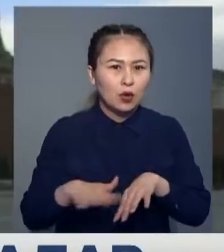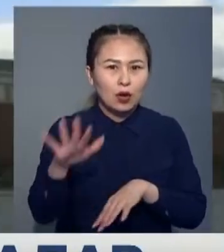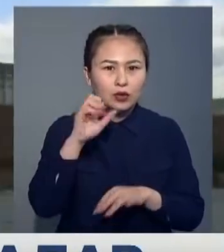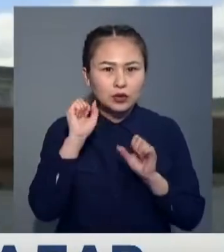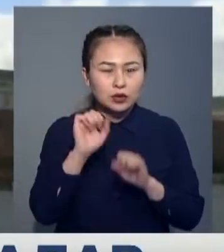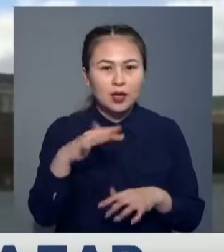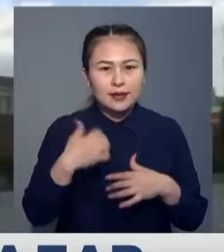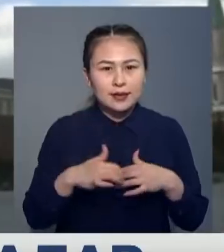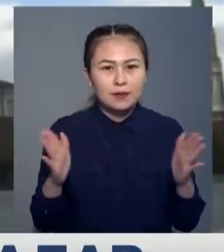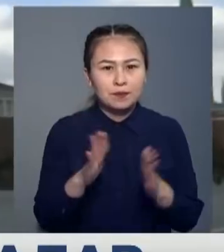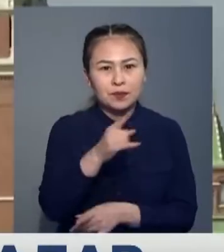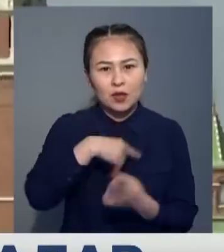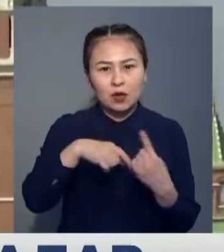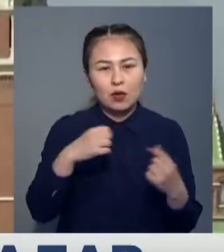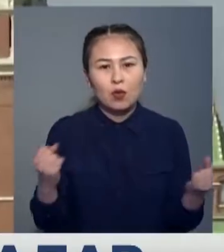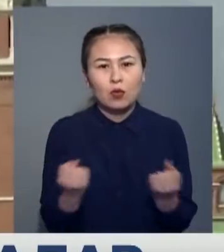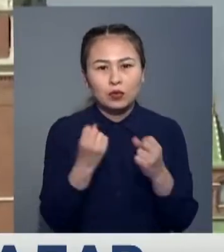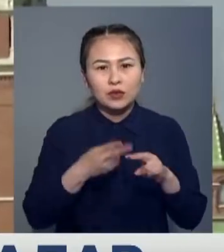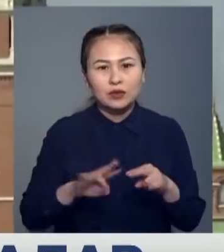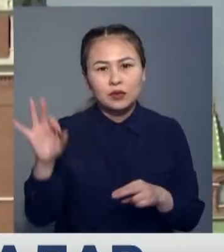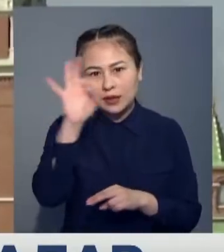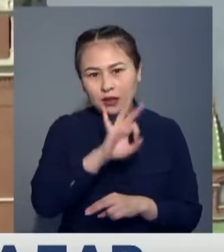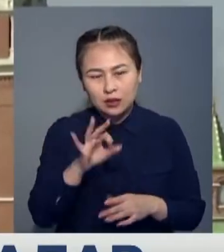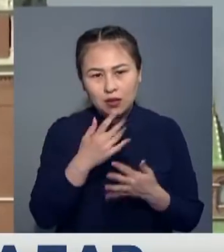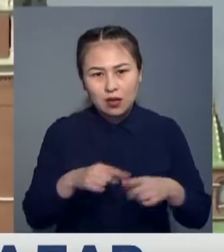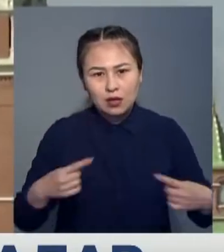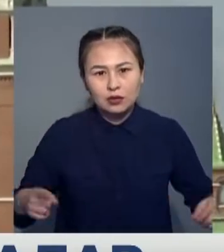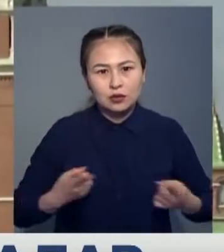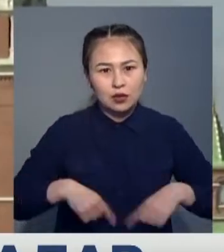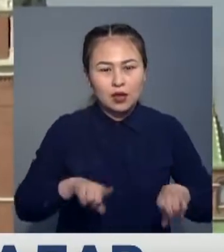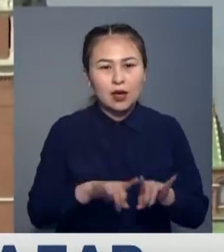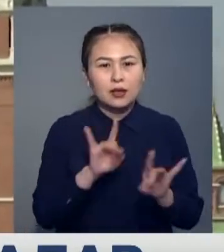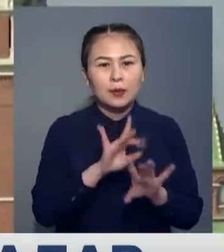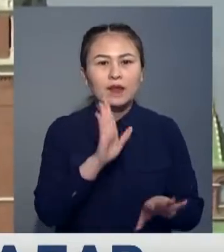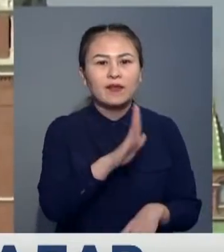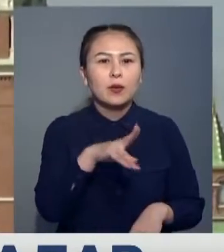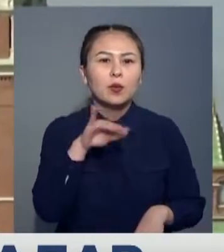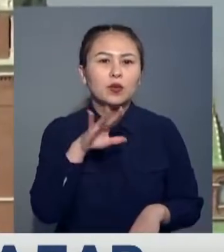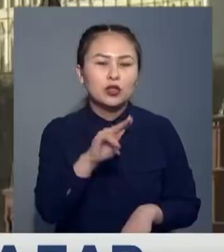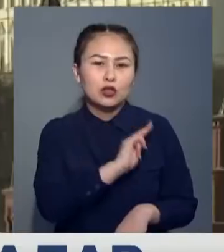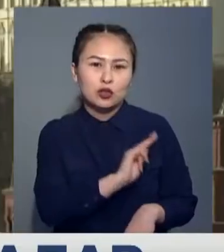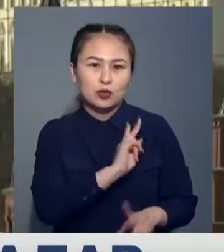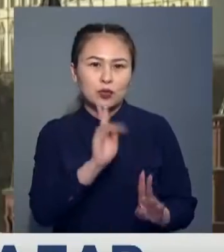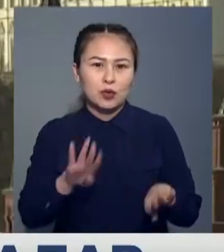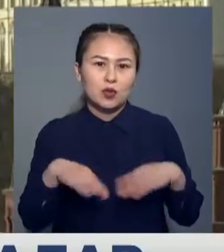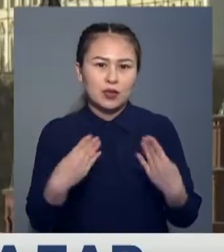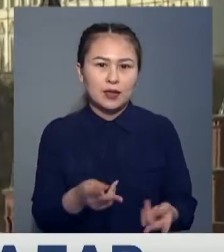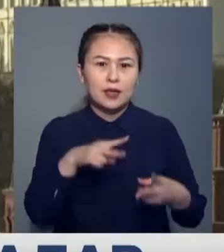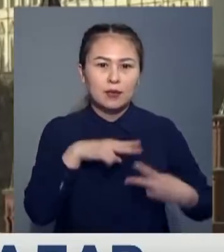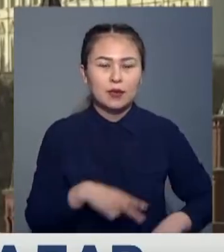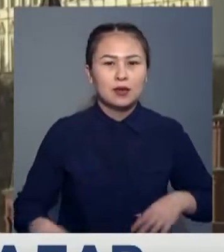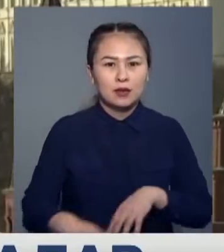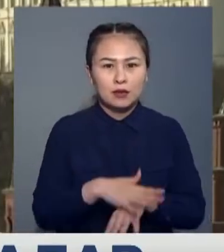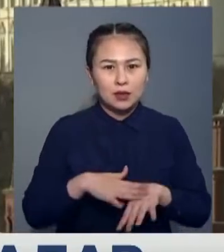әлеуметтік қорғау мен шағын және орта бизнесті қолдау бойынша кешенді шаралар ұсынды. Атап айтқанда, Владимир Путин жұмыс